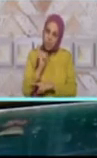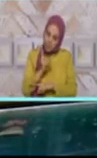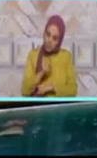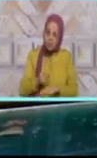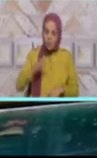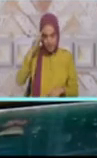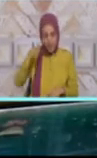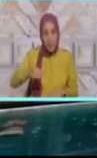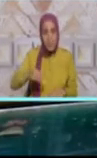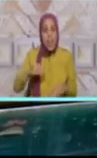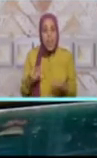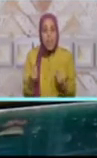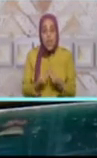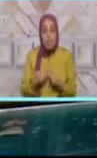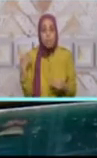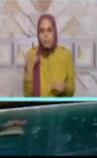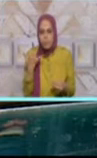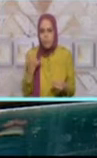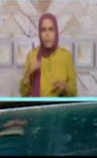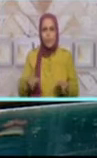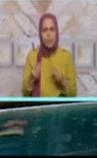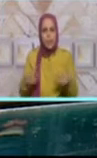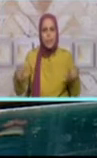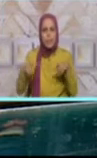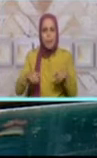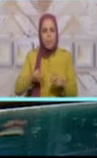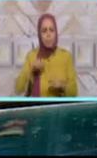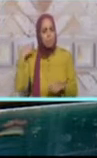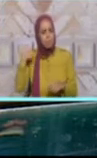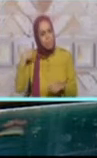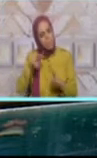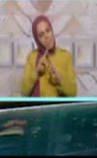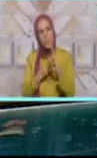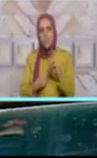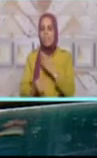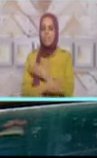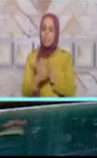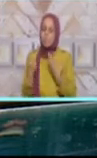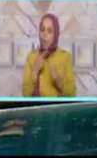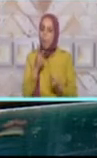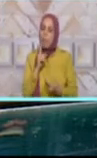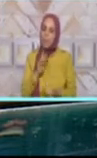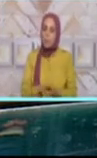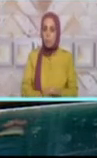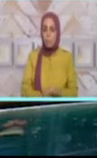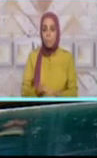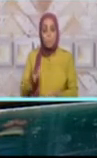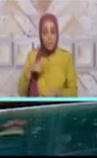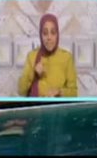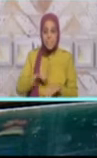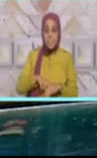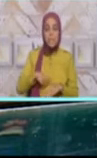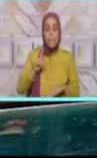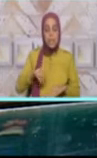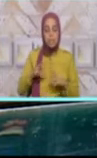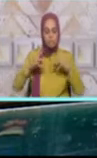فندم. يعني لو تضعنا في أهم وأبرز مدار في اجتماع مجلس الوزراء الأسبوع اليوم. يعني في الحقيقة كان هناك